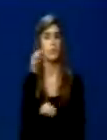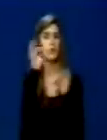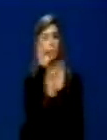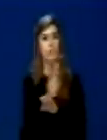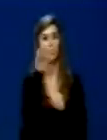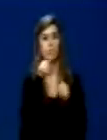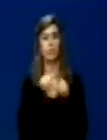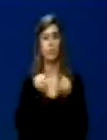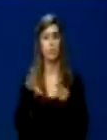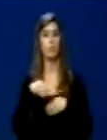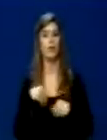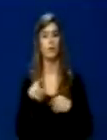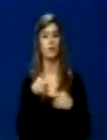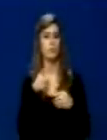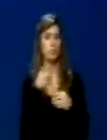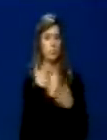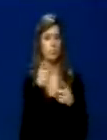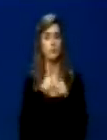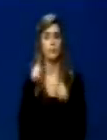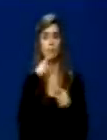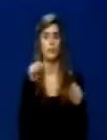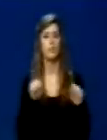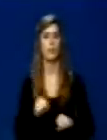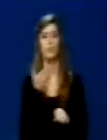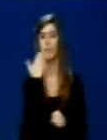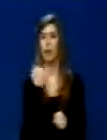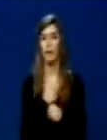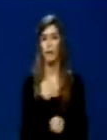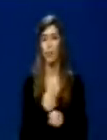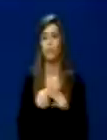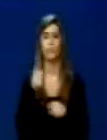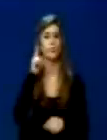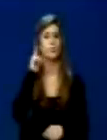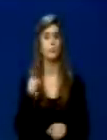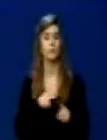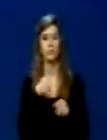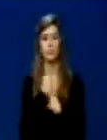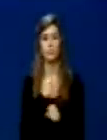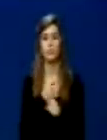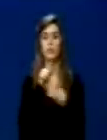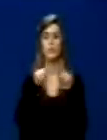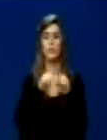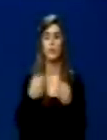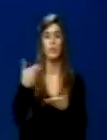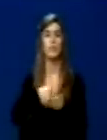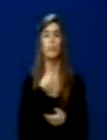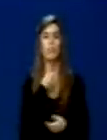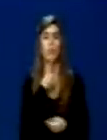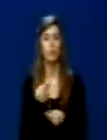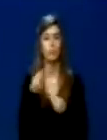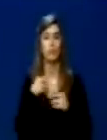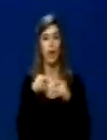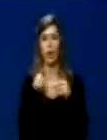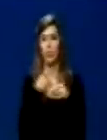të plotë të rekomandimeve, pra një farë mënyrë tregon një lloj mos seriozitet dhe shpërfidhje absolute që kjo agjensi i bën rekomandimeve që dalin nga